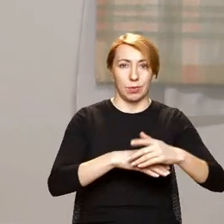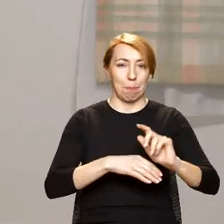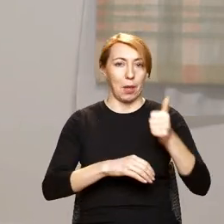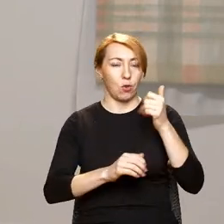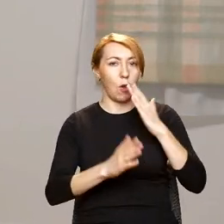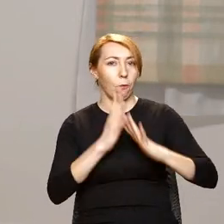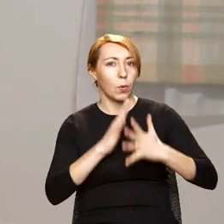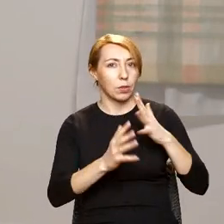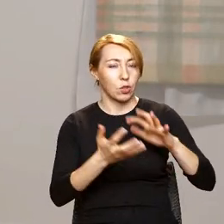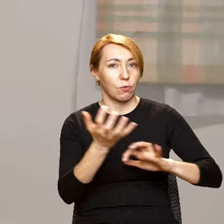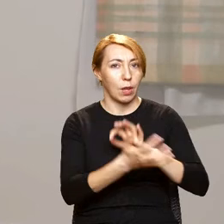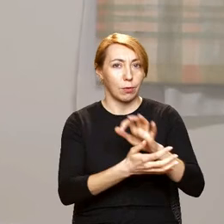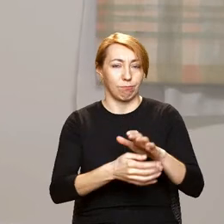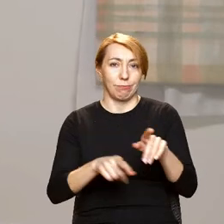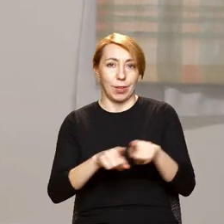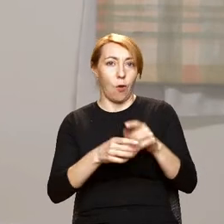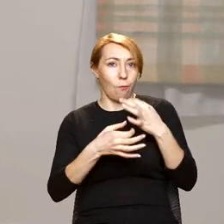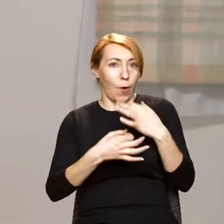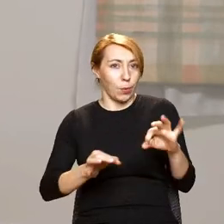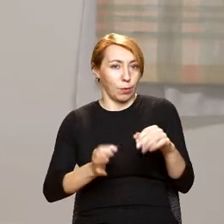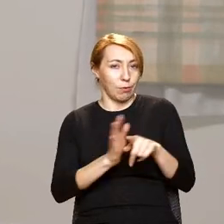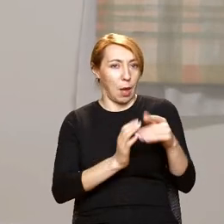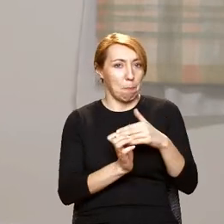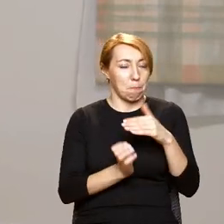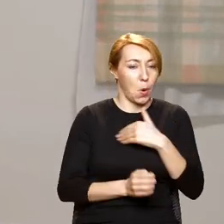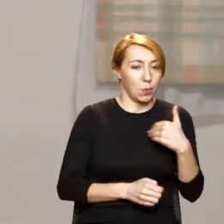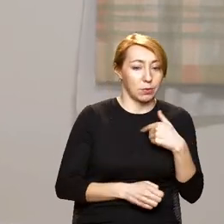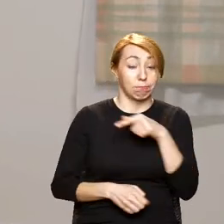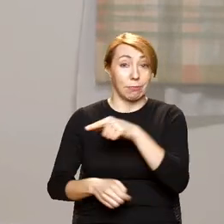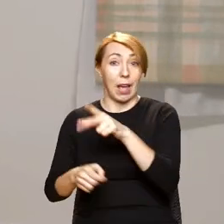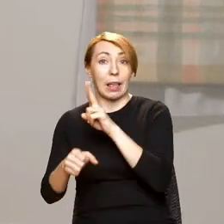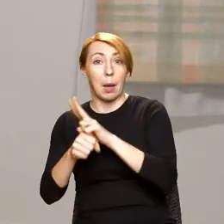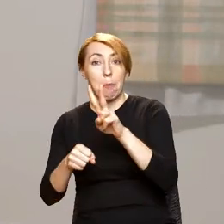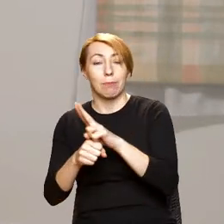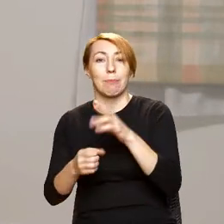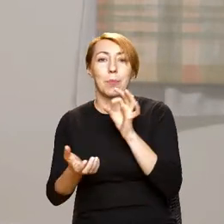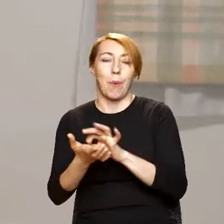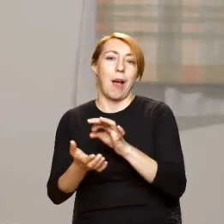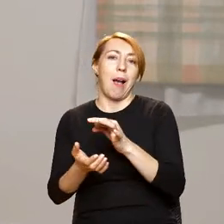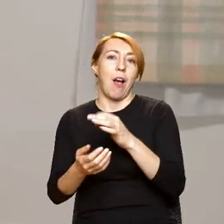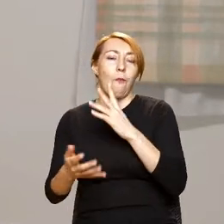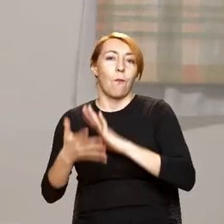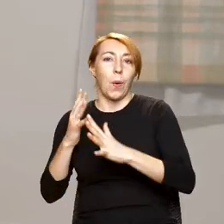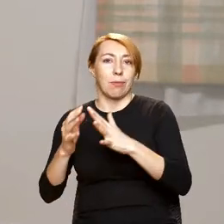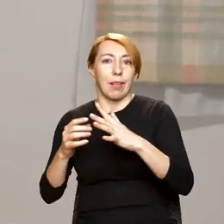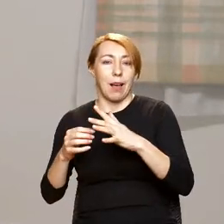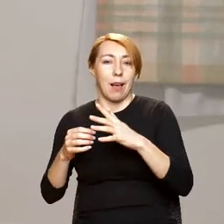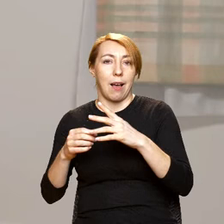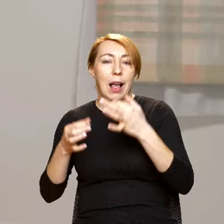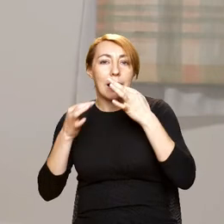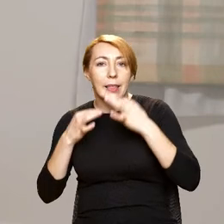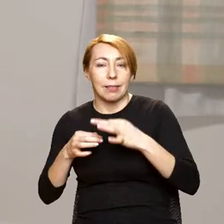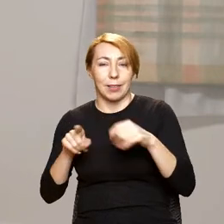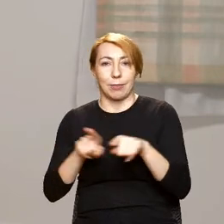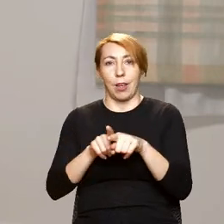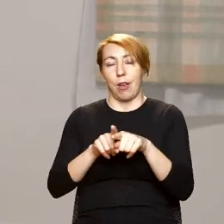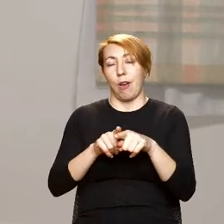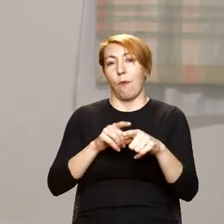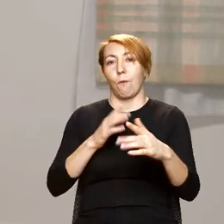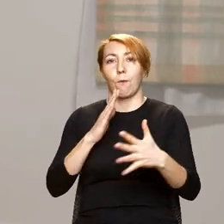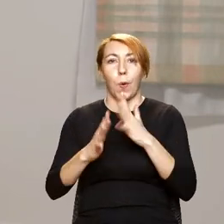i odzyskanie niepodległości. W Japonii wojna z Chinami i wojna z Rosją, a także